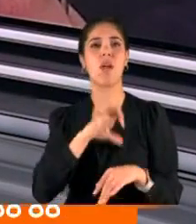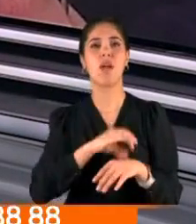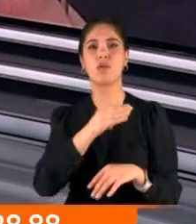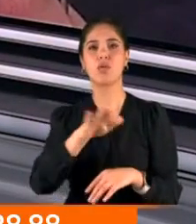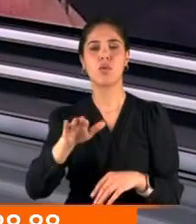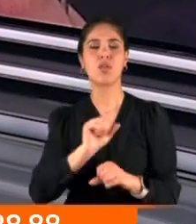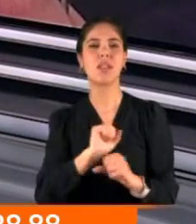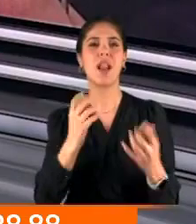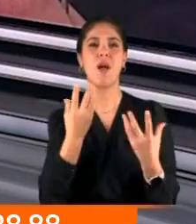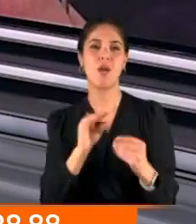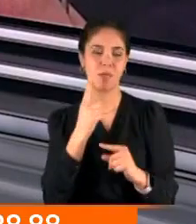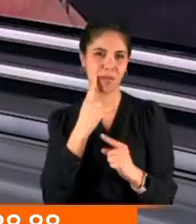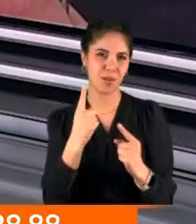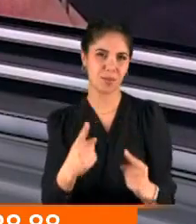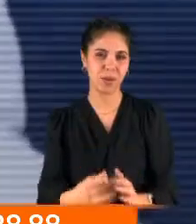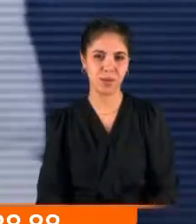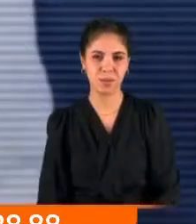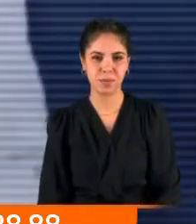canı yanmayacak.